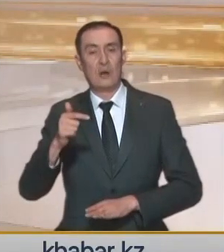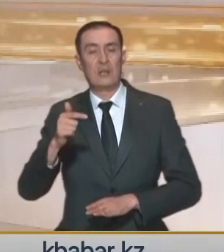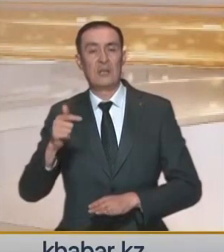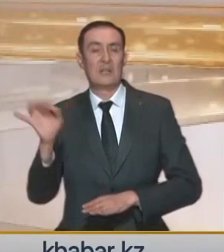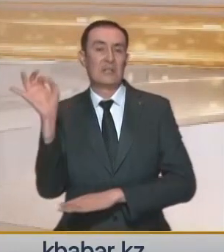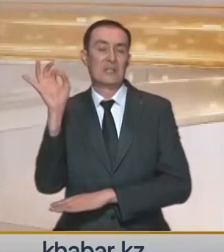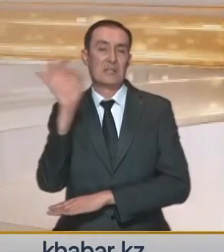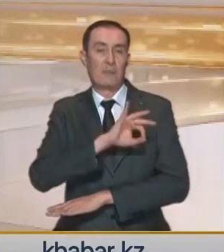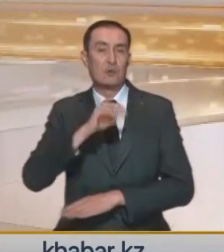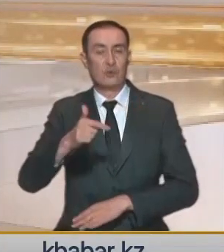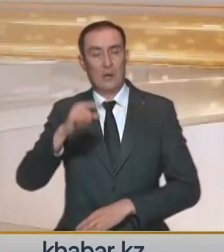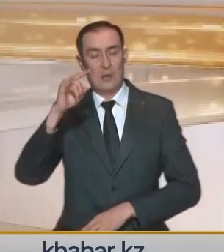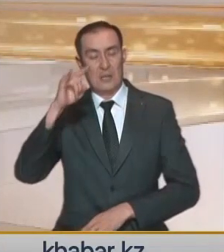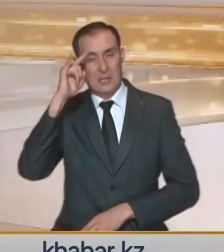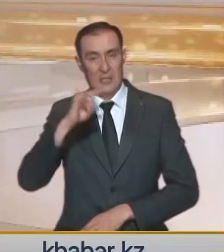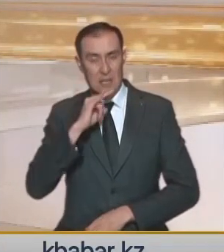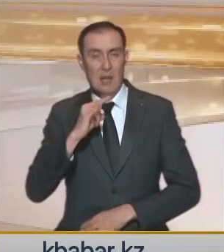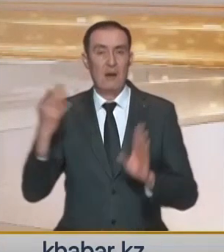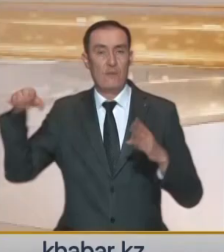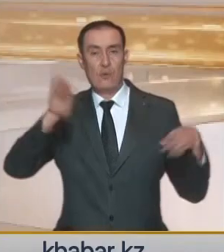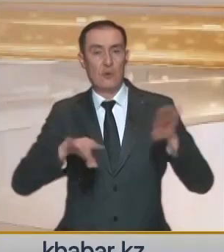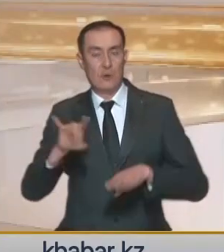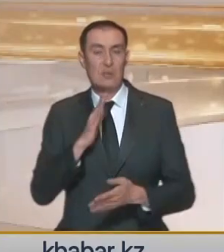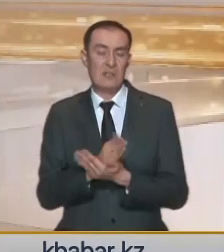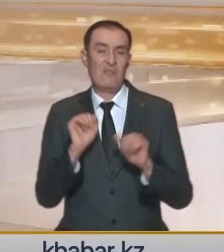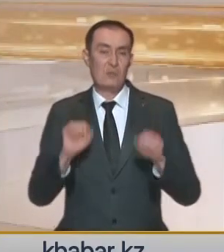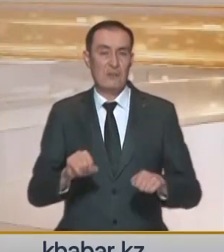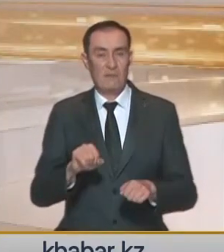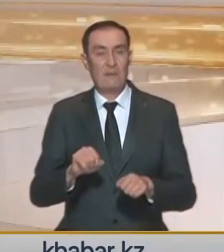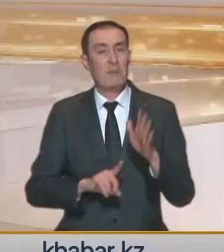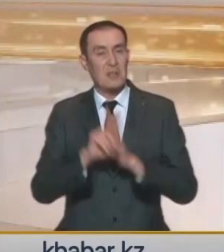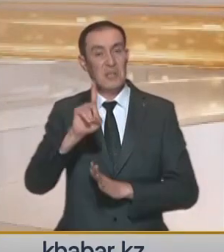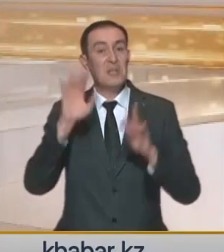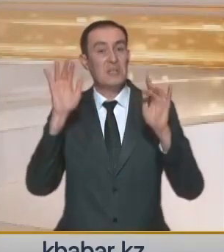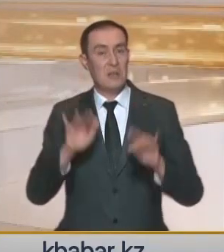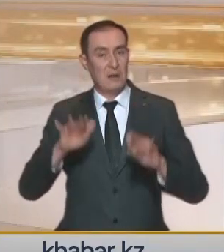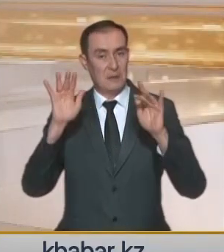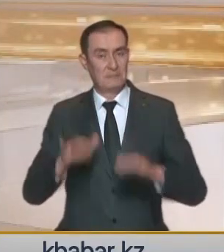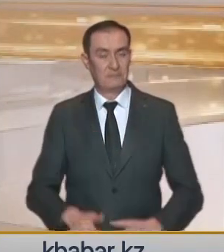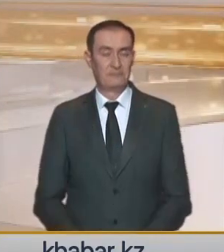юге и юго-западе республики. В горных районах есть вероятность выпадения снега.